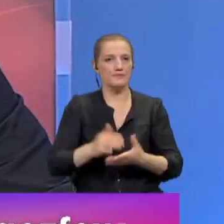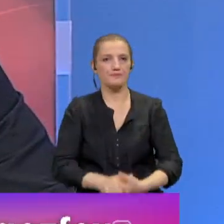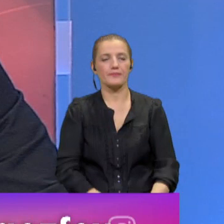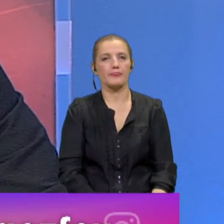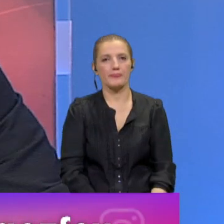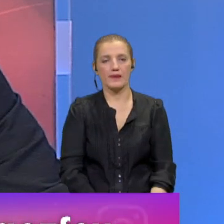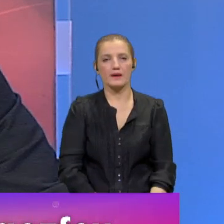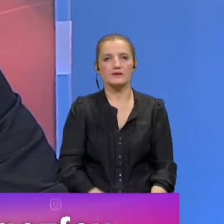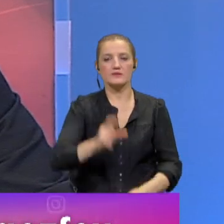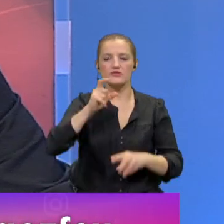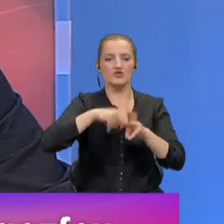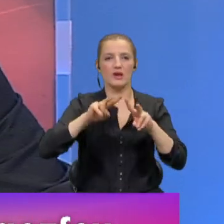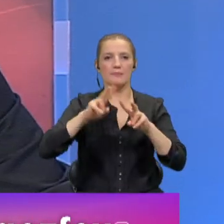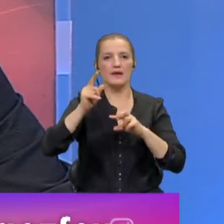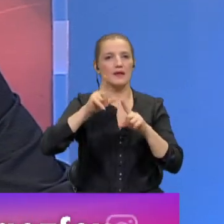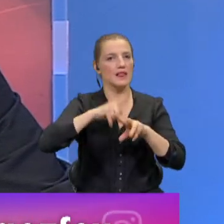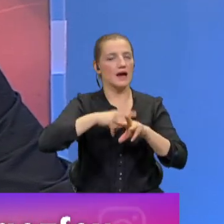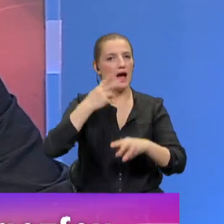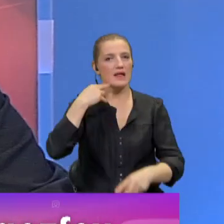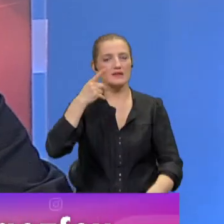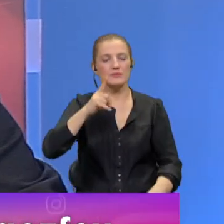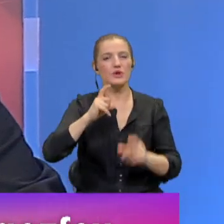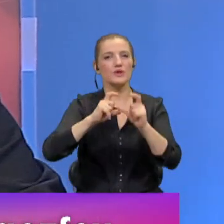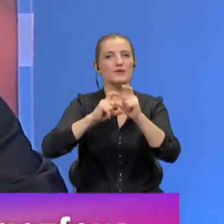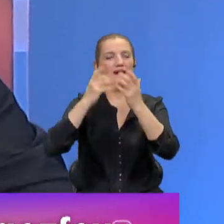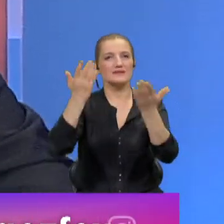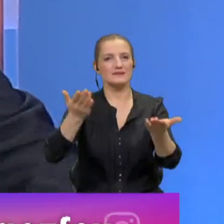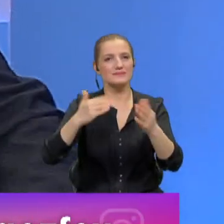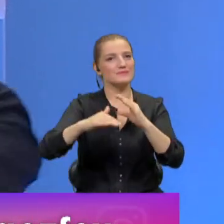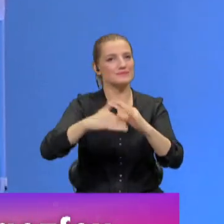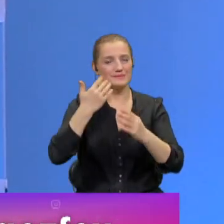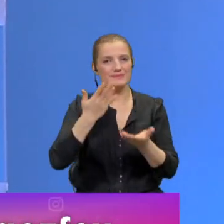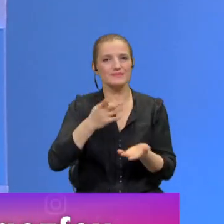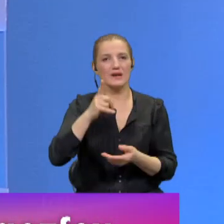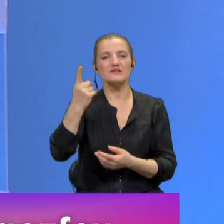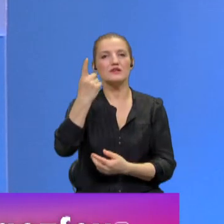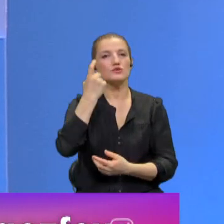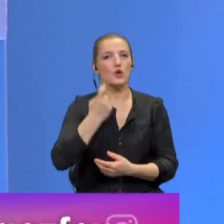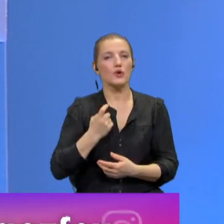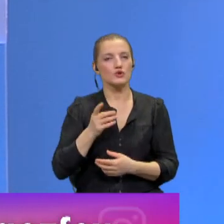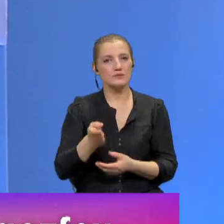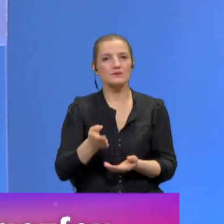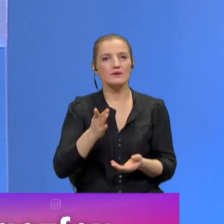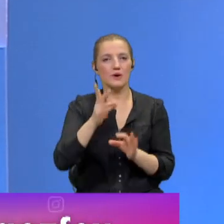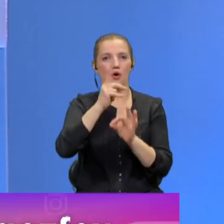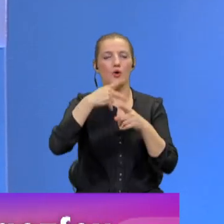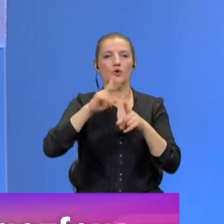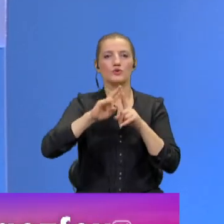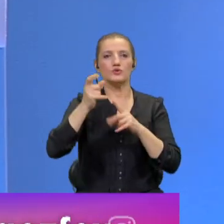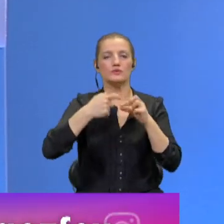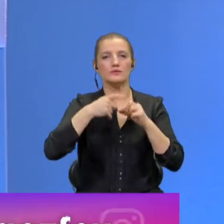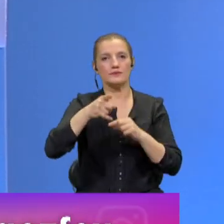da Cemile Hanım Günaydınlar Tam da sizin söylediğiniz için sordunuz u ve özne